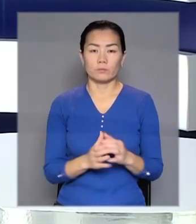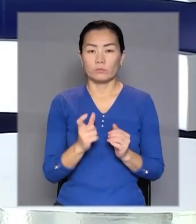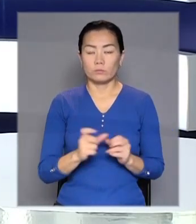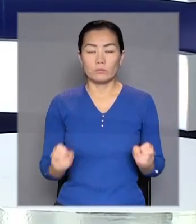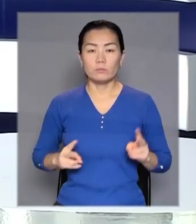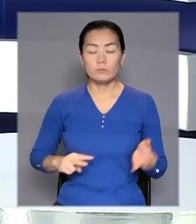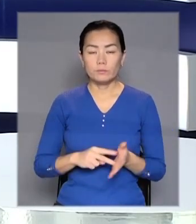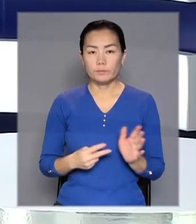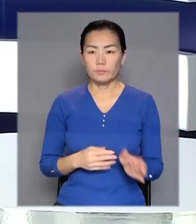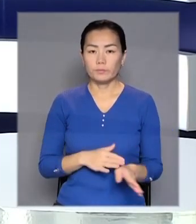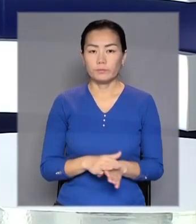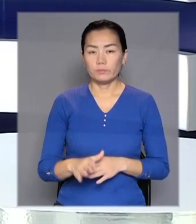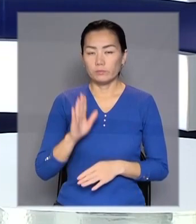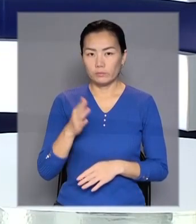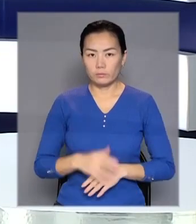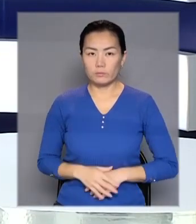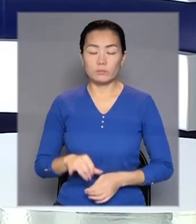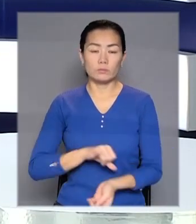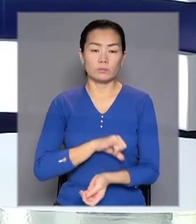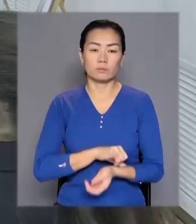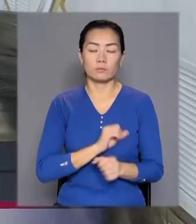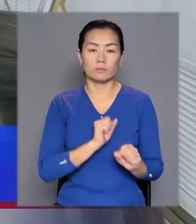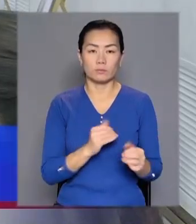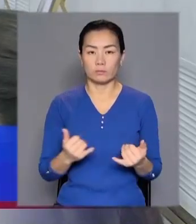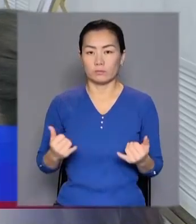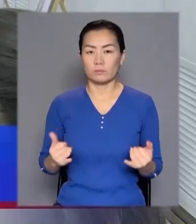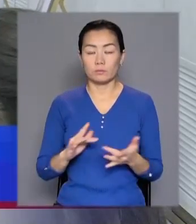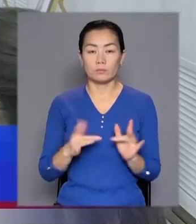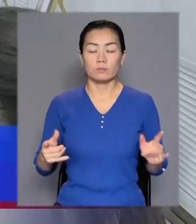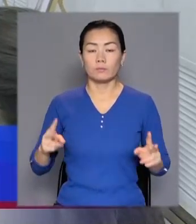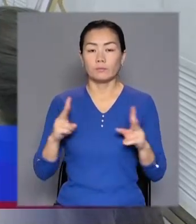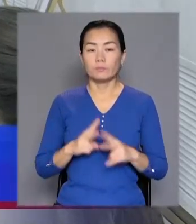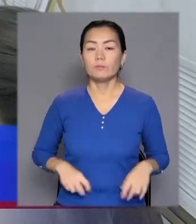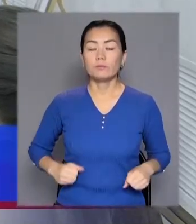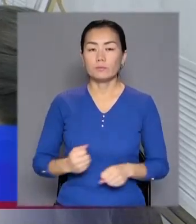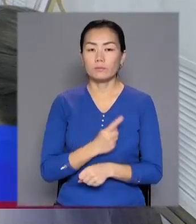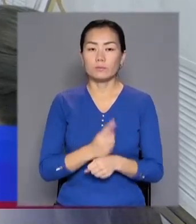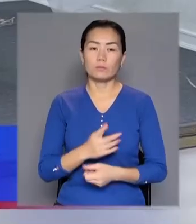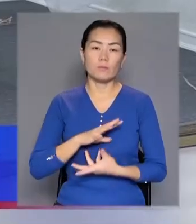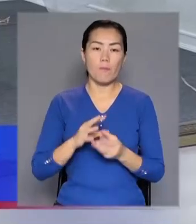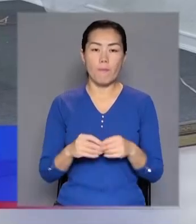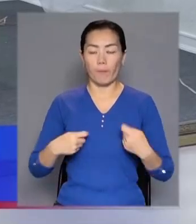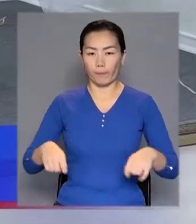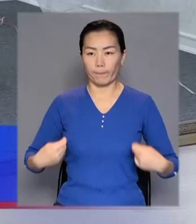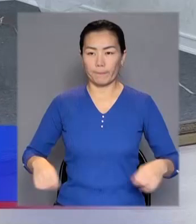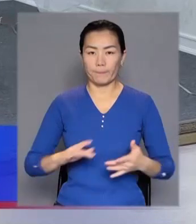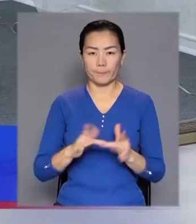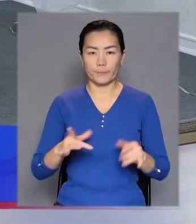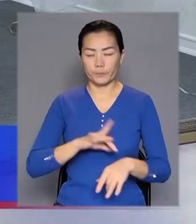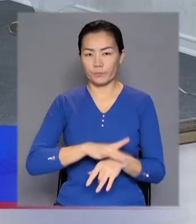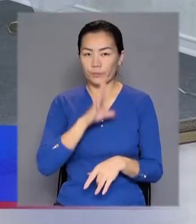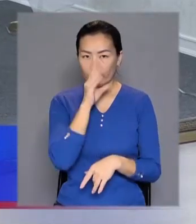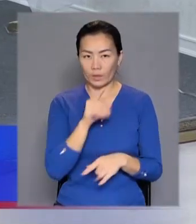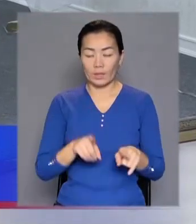өкілдері арнайы жобаны орындауға кірісті. Нашақорлықпен күресте қазір ғаламторда мониторинг жасап, тыйым салынған заттарды сататын сайттарды анықтай